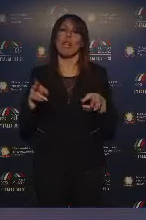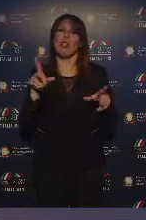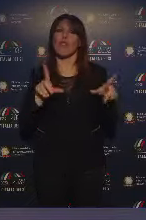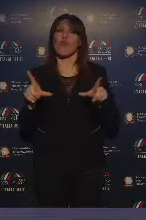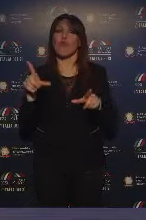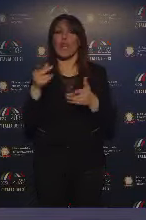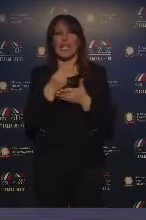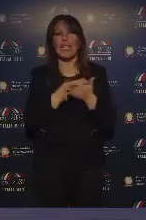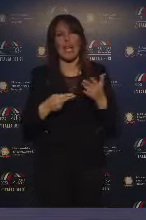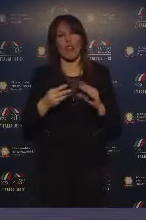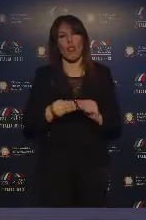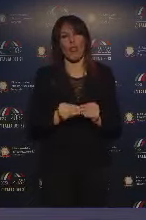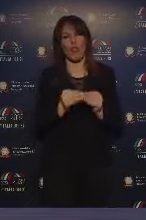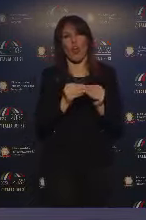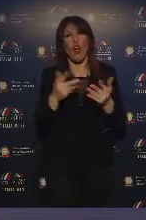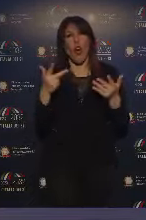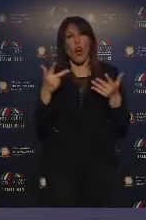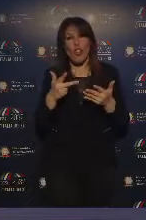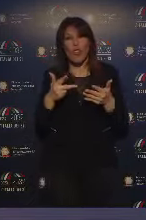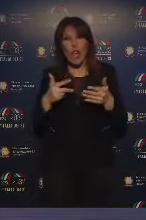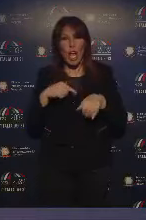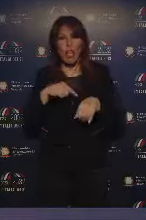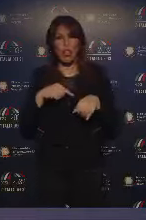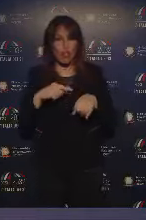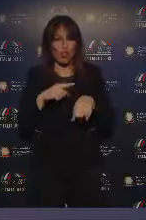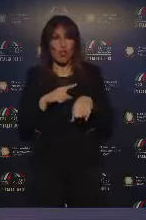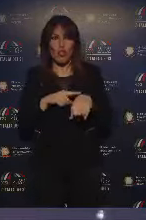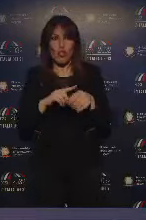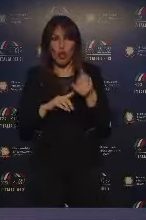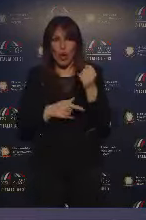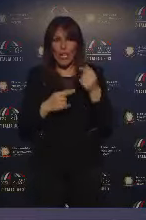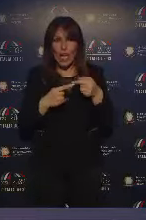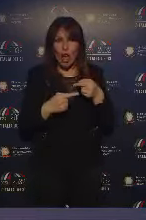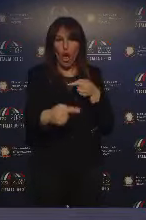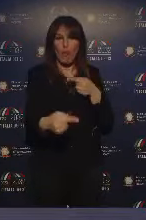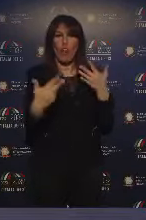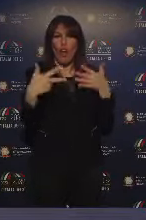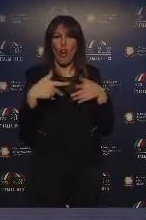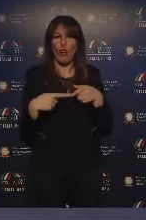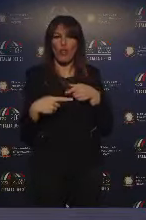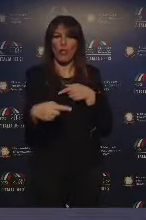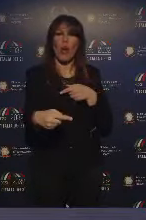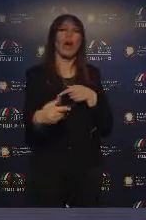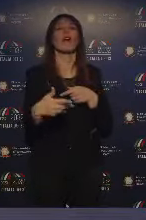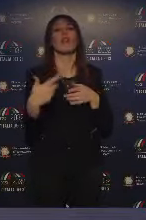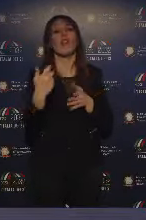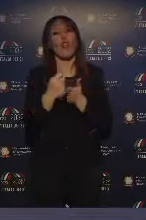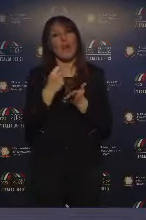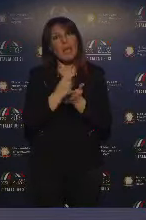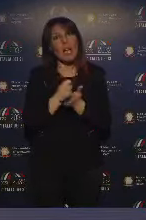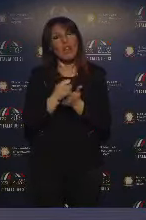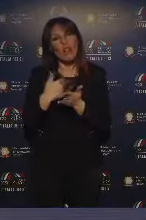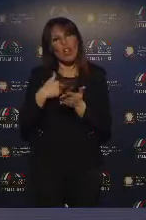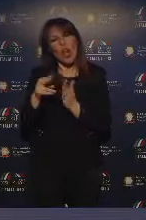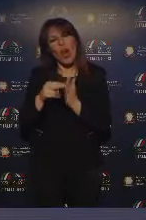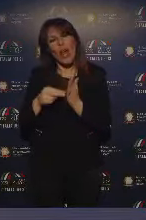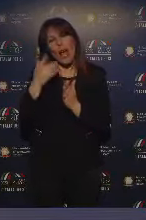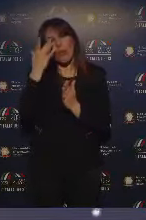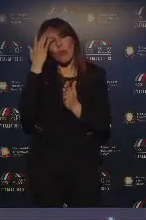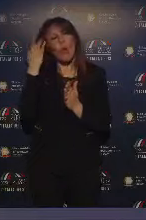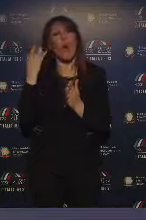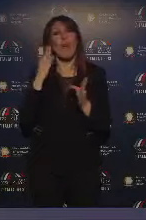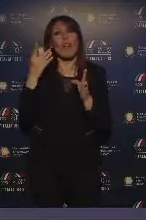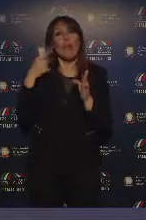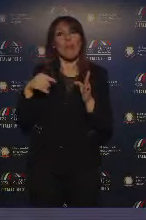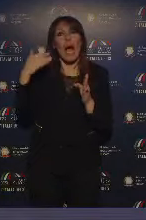800 km in 8 anni anche Allora io mi sono letto la documentazione c'erano i no autostrada del Sole Siamo agli anni